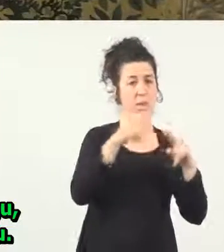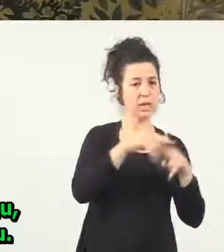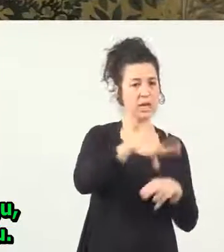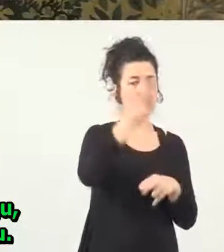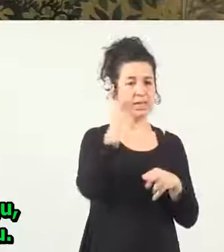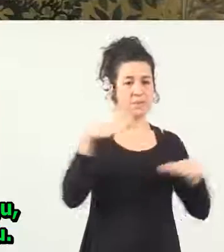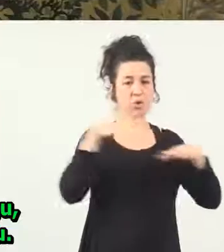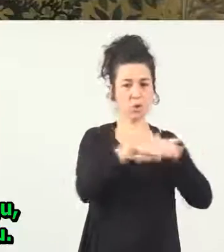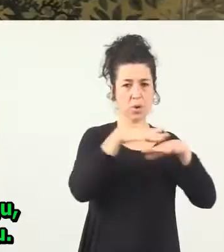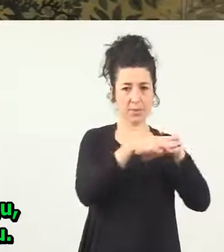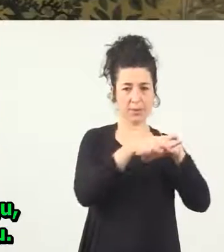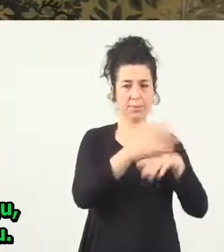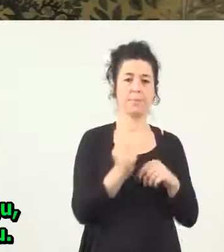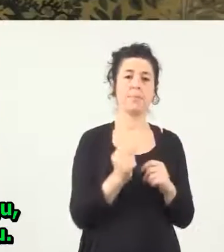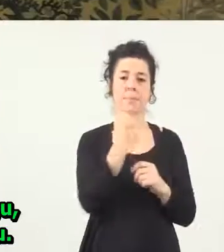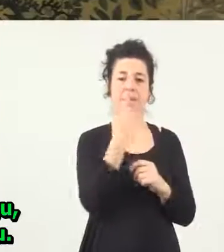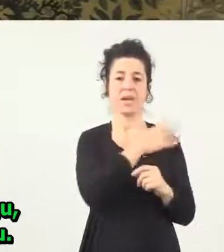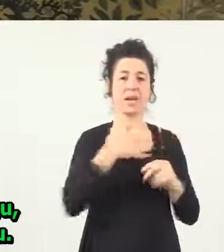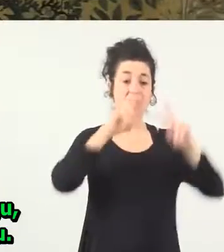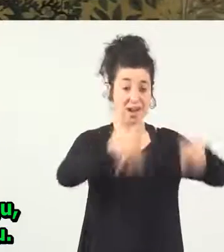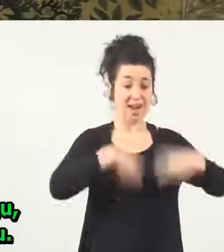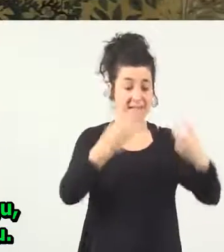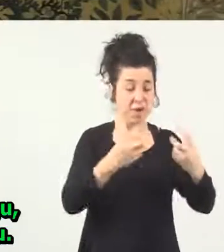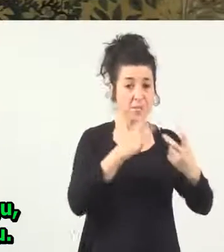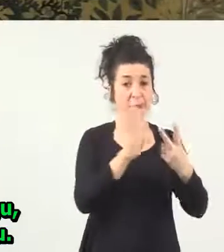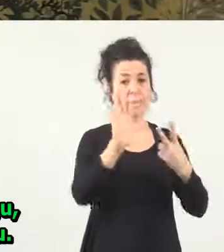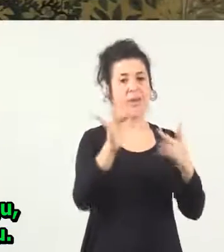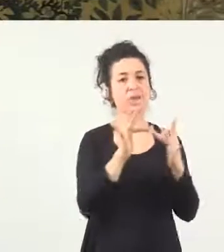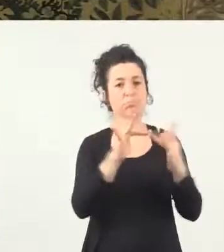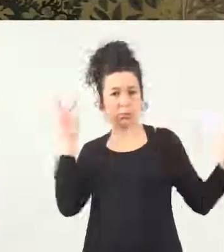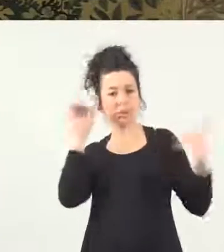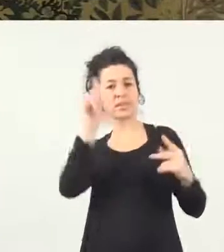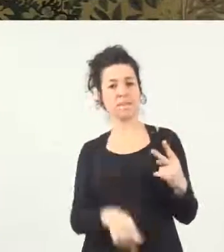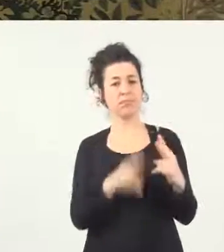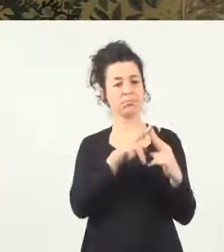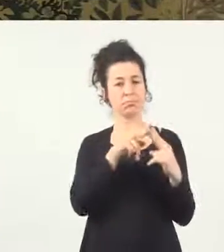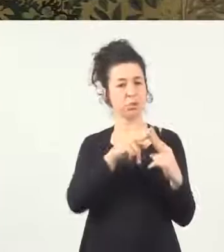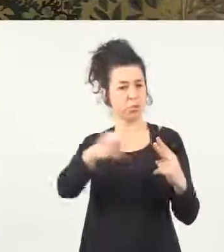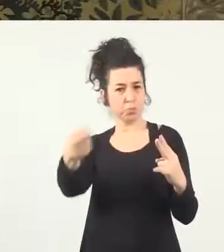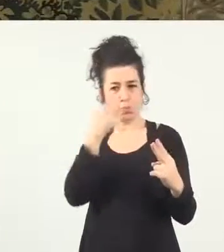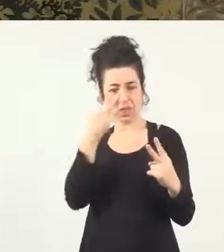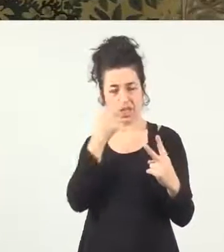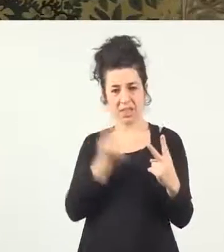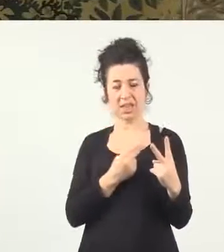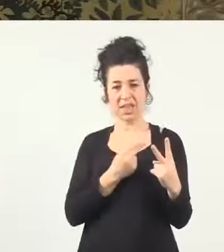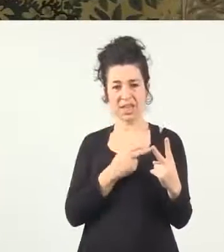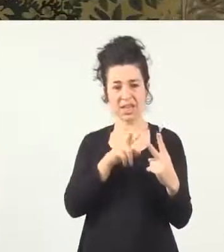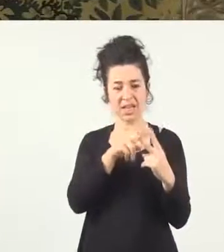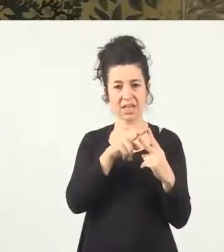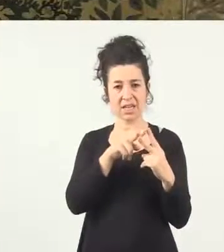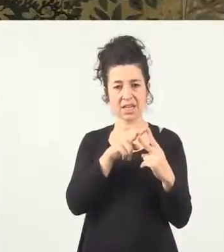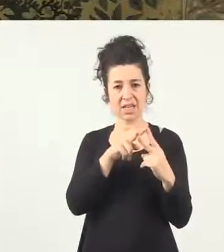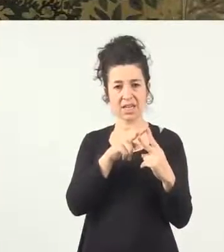Batetik, reformak egin nahi ditugu, eta bestetik, austurak nahi ditugu. oso interesgarria da, eta hori seguramente estatu